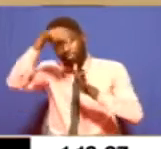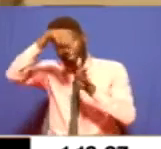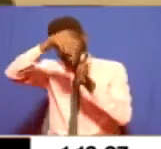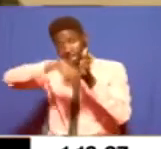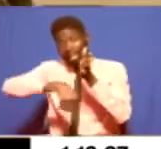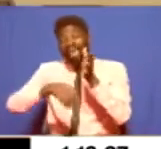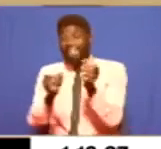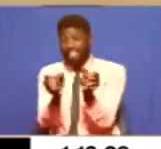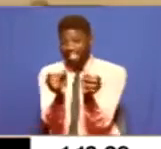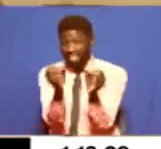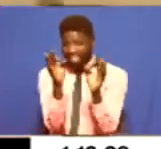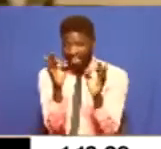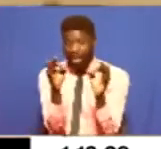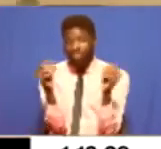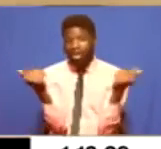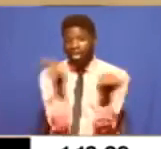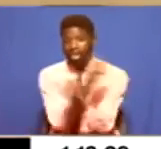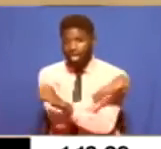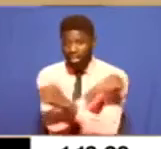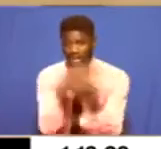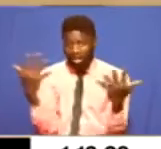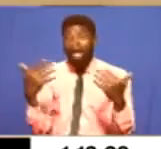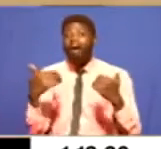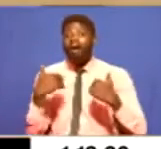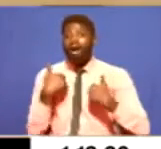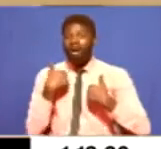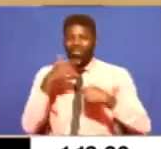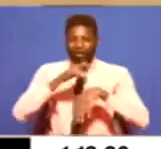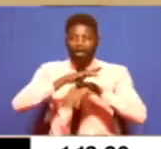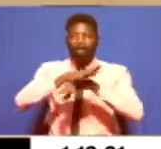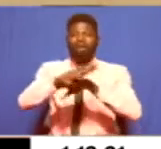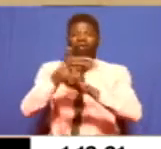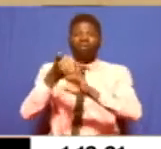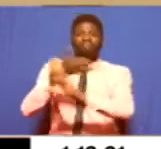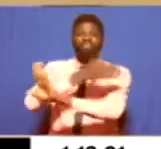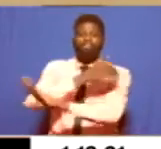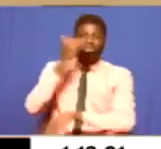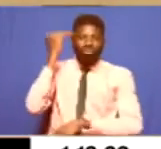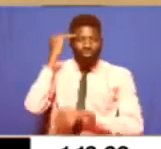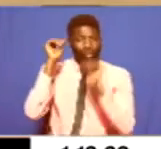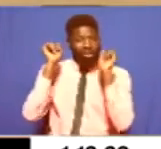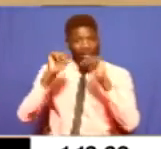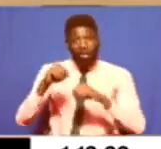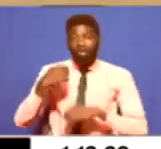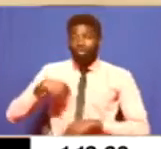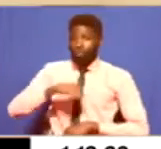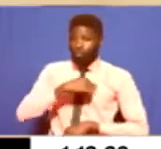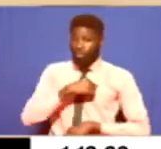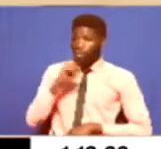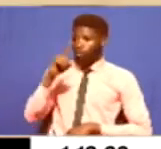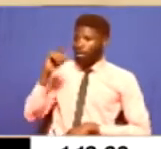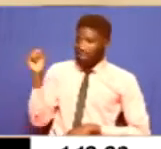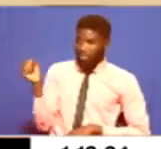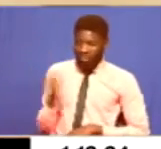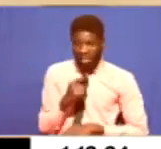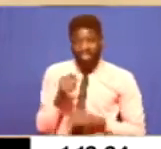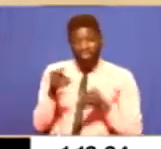inaweza kupatika kujulikana na mapema. Delivery zile sisi tuko nayo kwa mwezi ni katikati